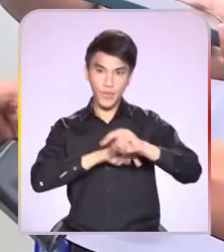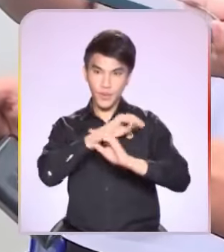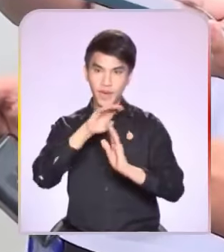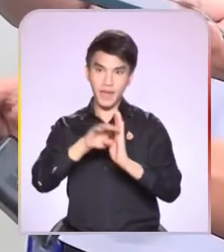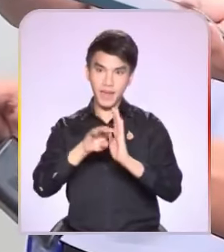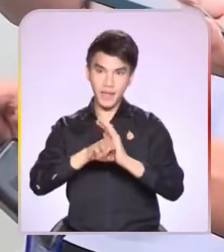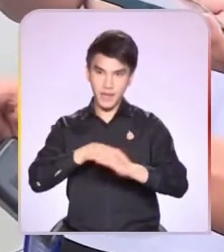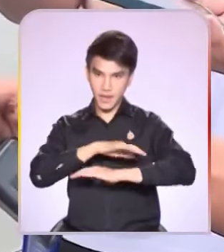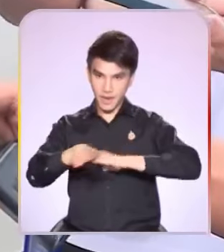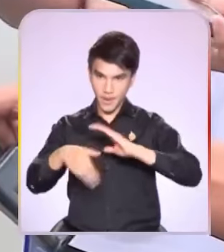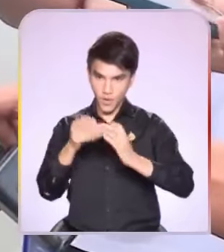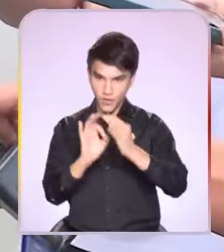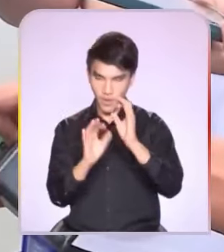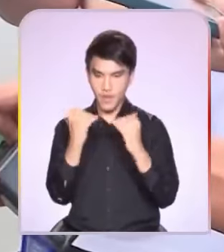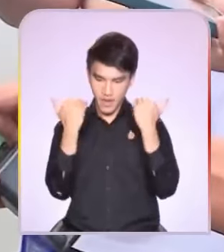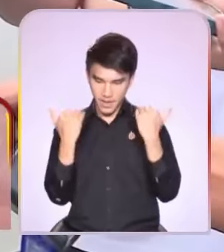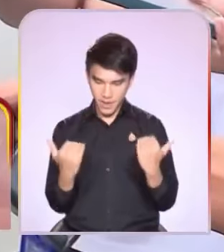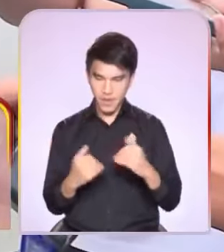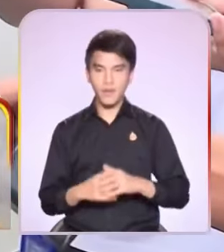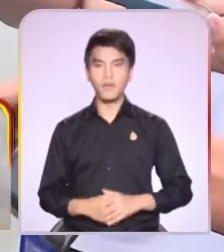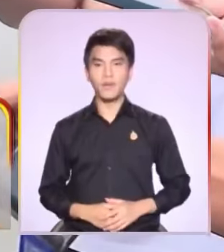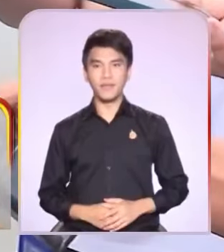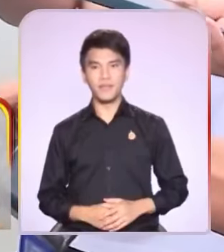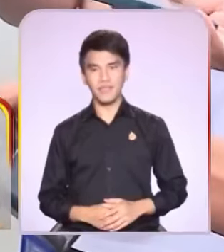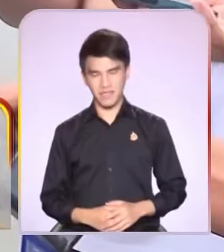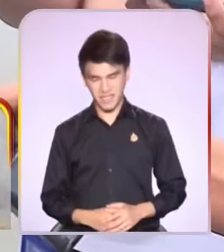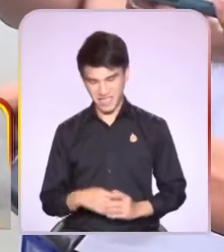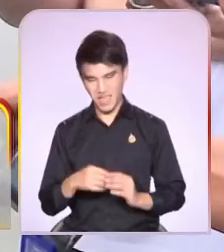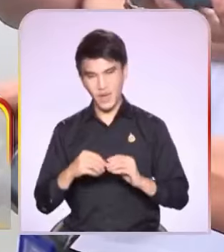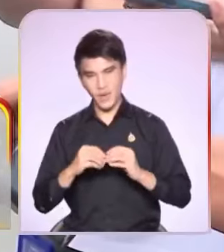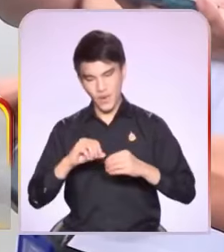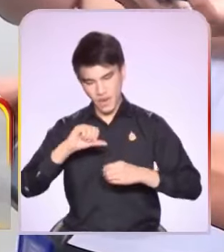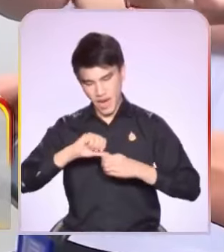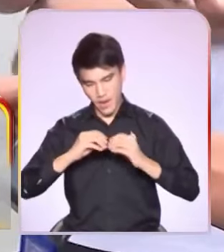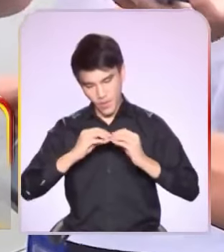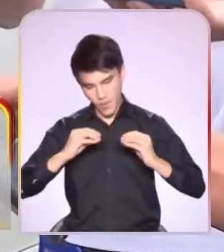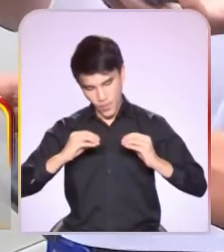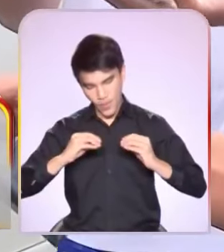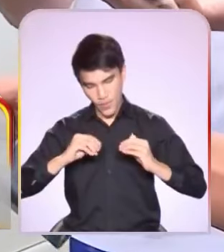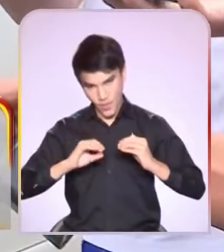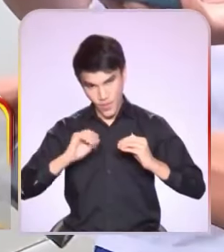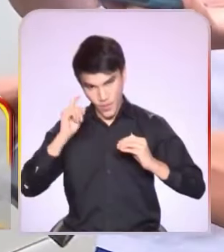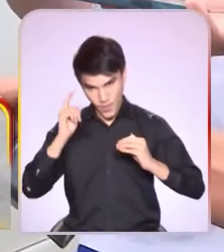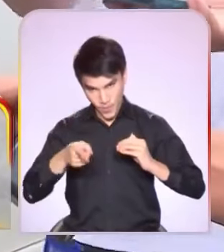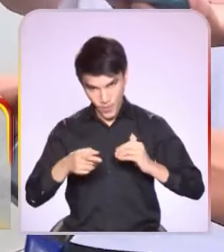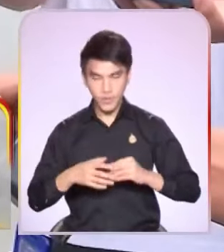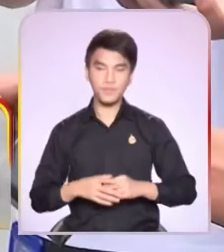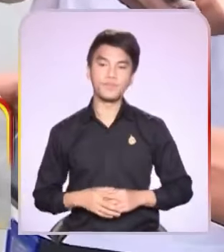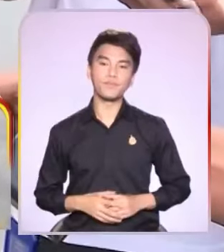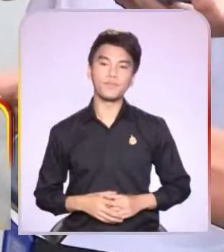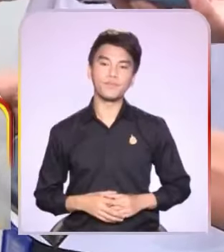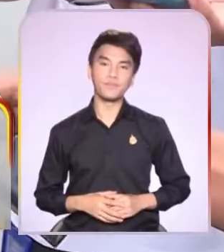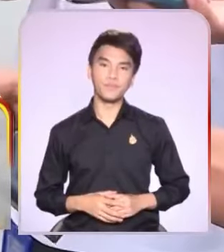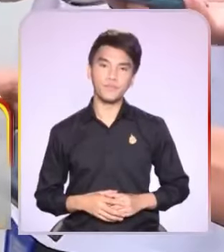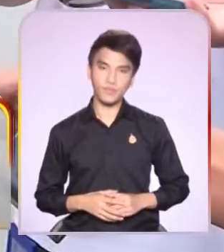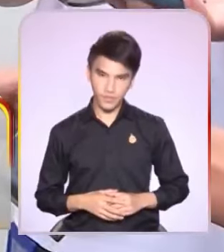ละเอียดของการเกิดเพลิงไหม้ครั้งนี้แต่เบื้องต้นยืนยันนะฮะว่าเกิดการรั่วไหลของถังก๊าซบริเวณส่วนหน้าของรถฮะซึ่งส่ว